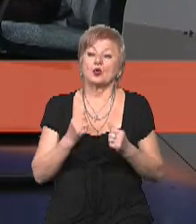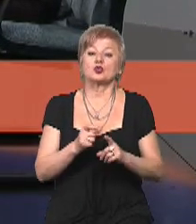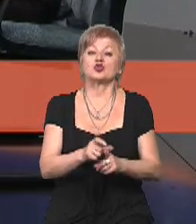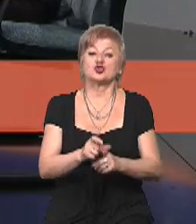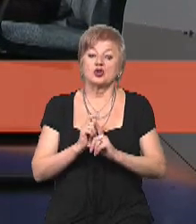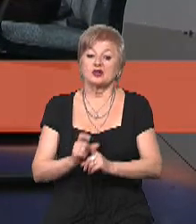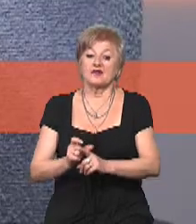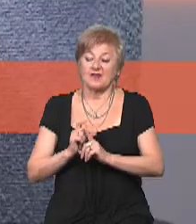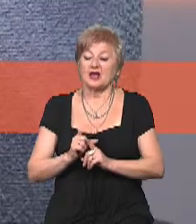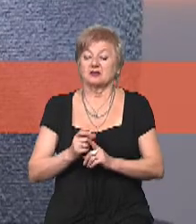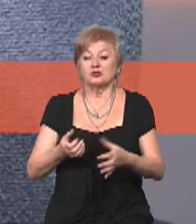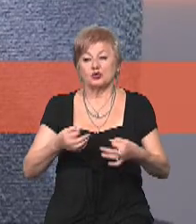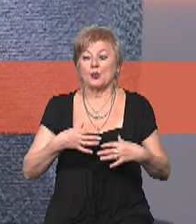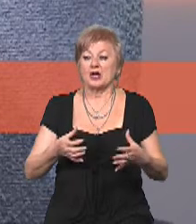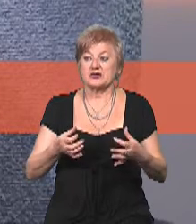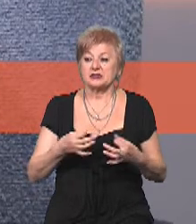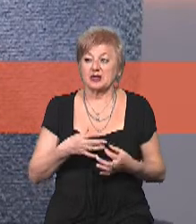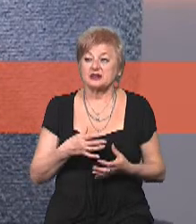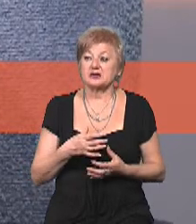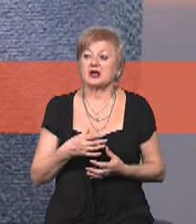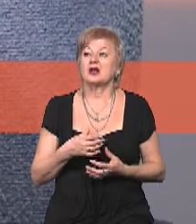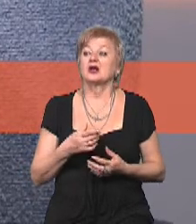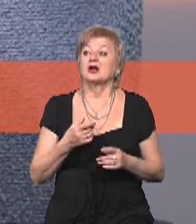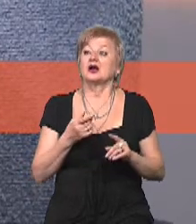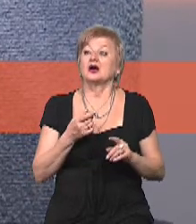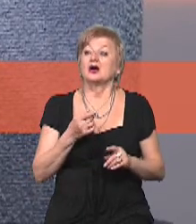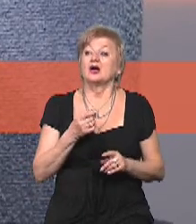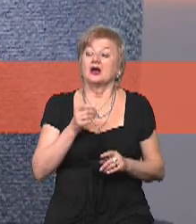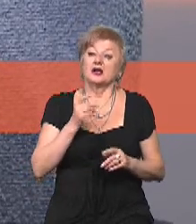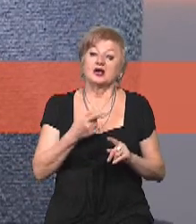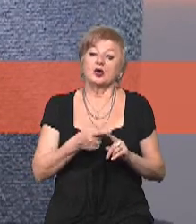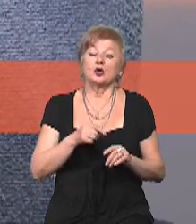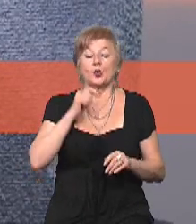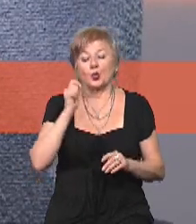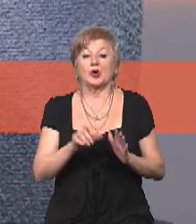відповідь, від коментар якийсь від НКРЕКП або